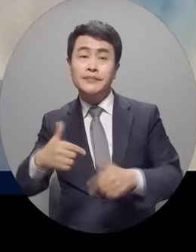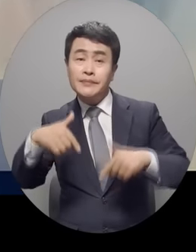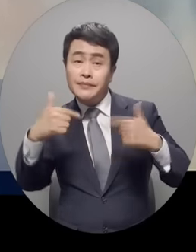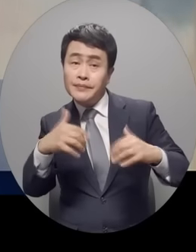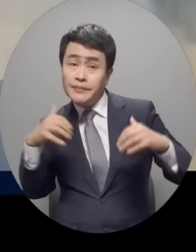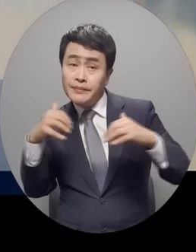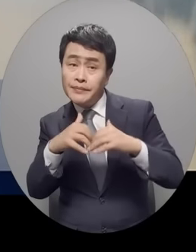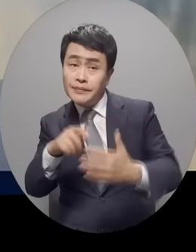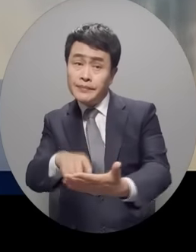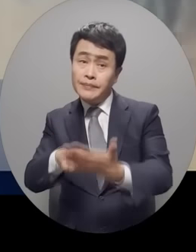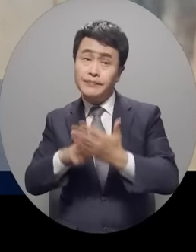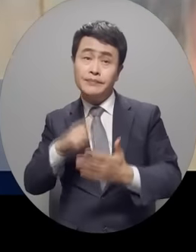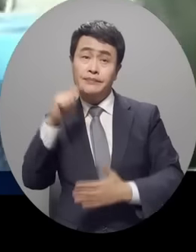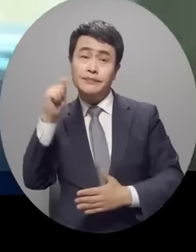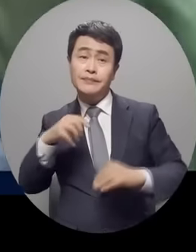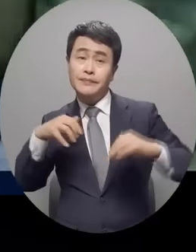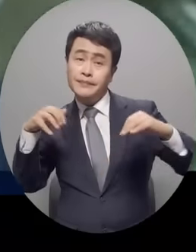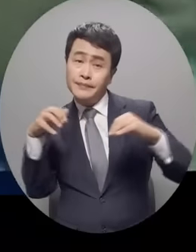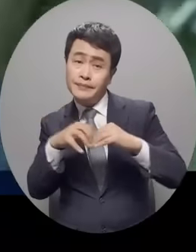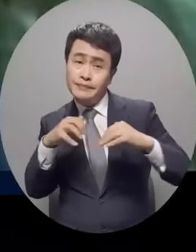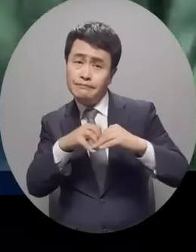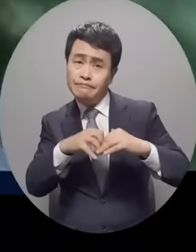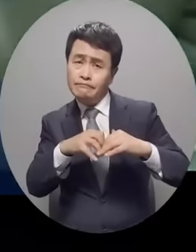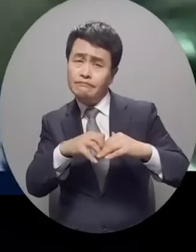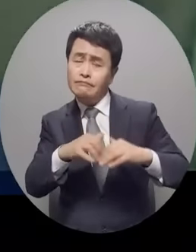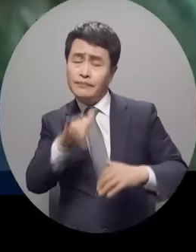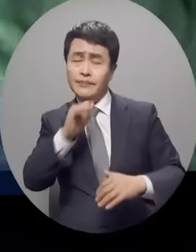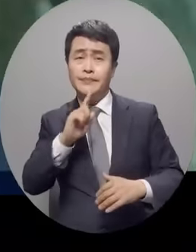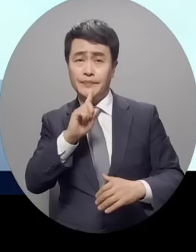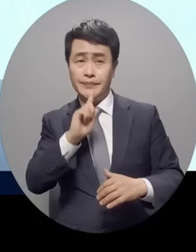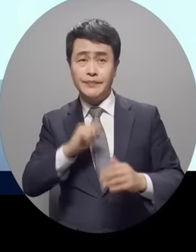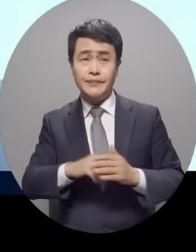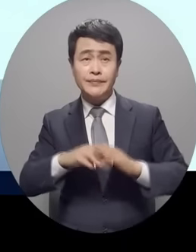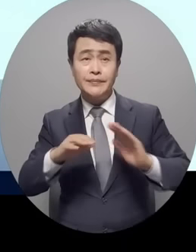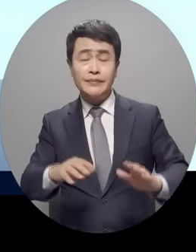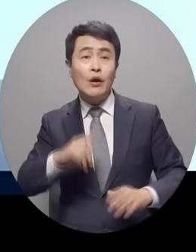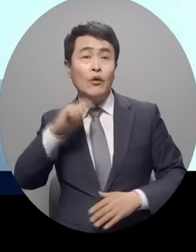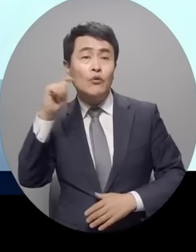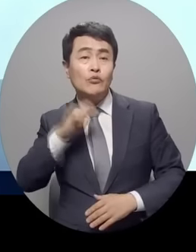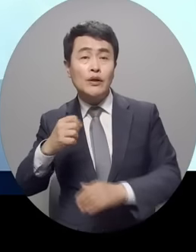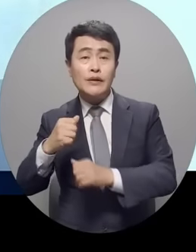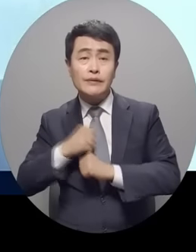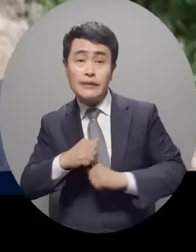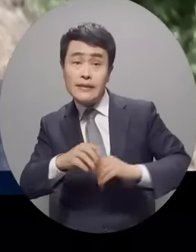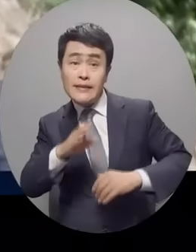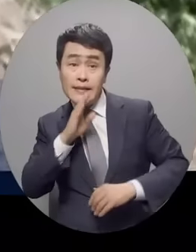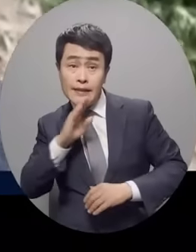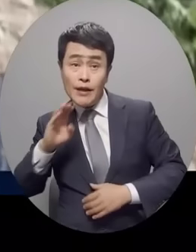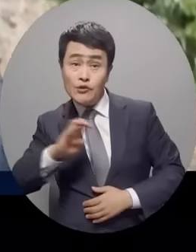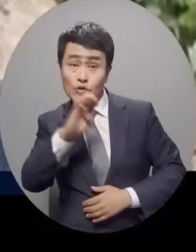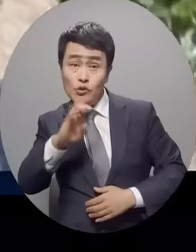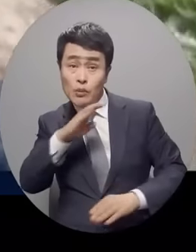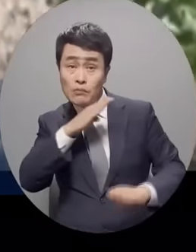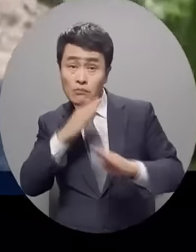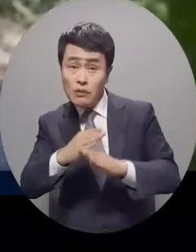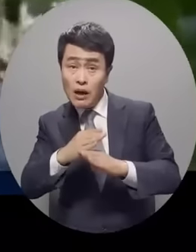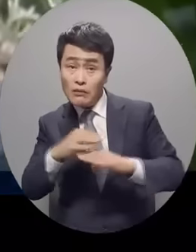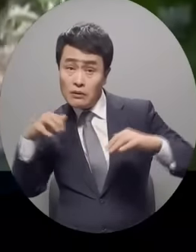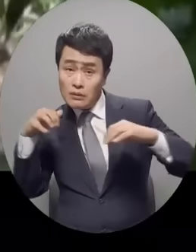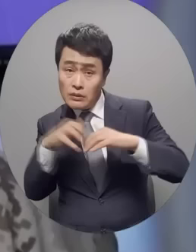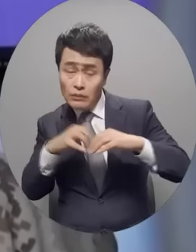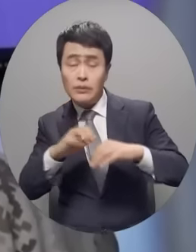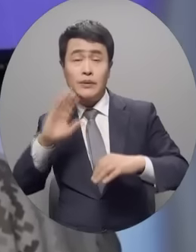їхні солдати можуть бути на полі бою проти України. Україна змушена буде в Європі фактично воювати проти Північної